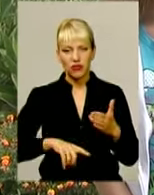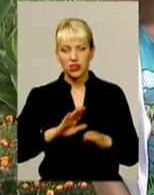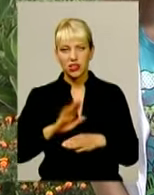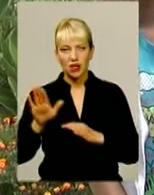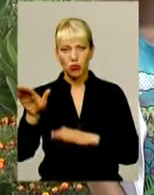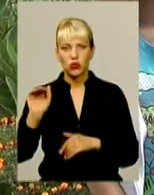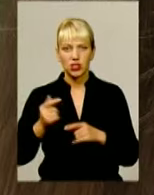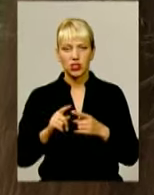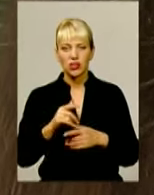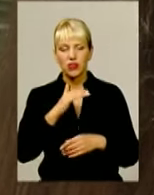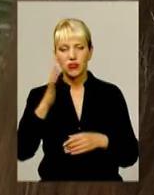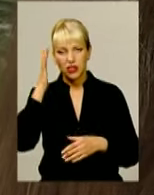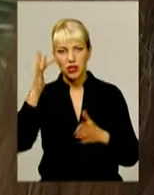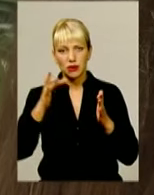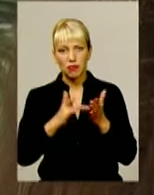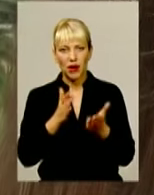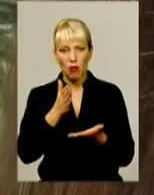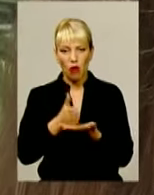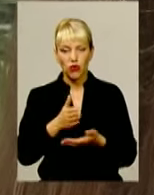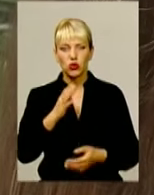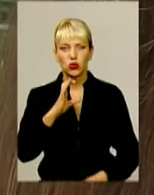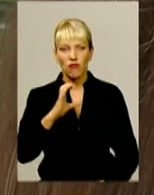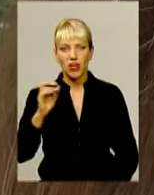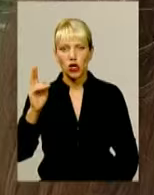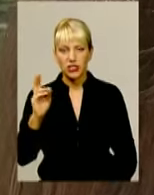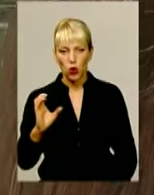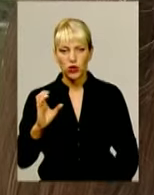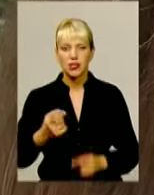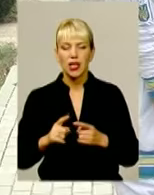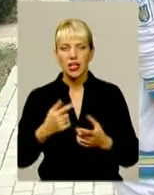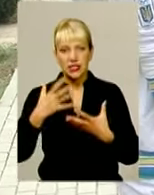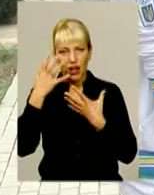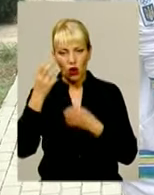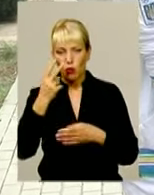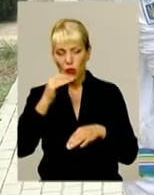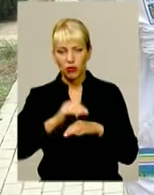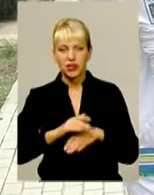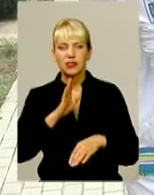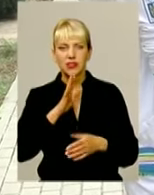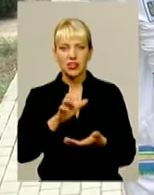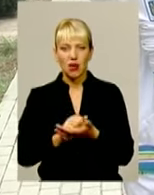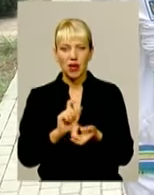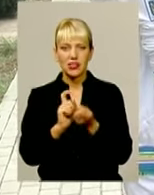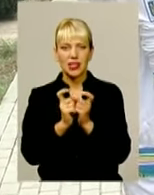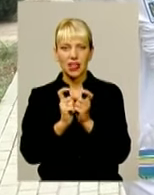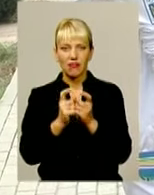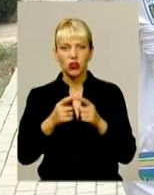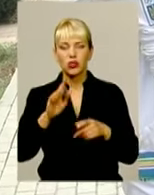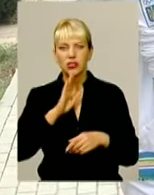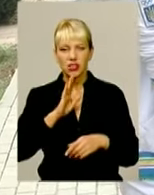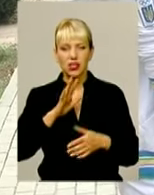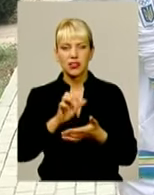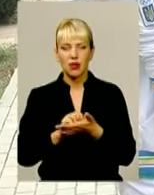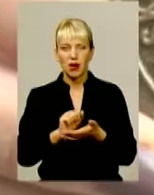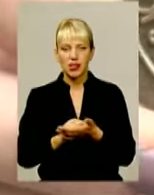позичати. У цілеспрямованої та рішучої Софії Сікорської захоплення відповідне. Займається Тхеквондо. Це бойове мистецтво, каже 11-річна